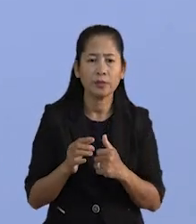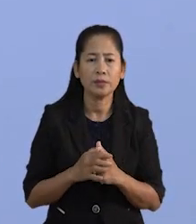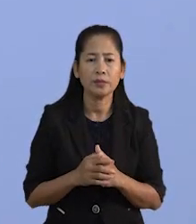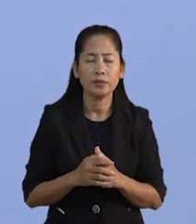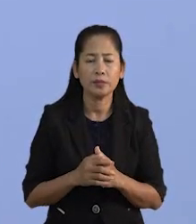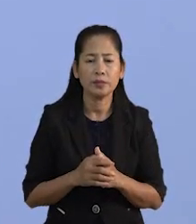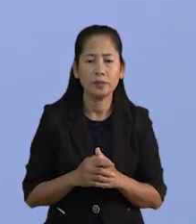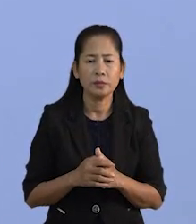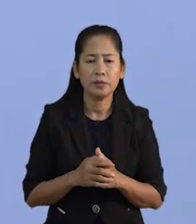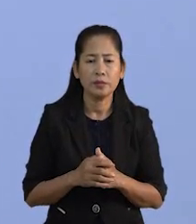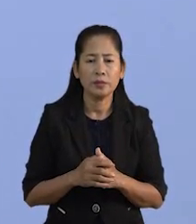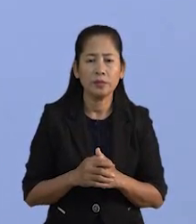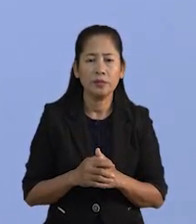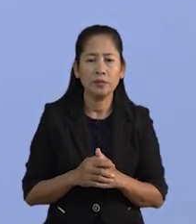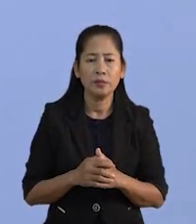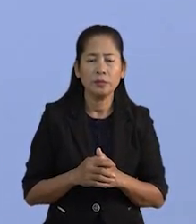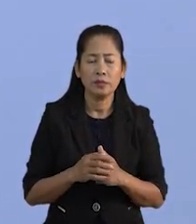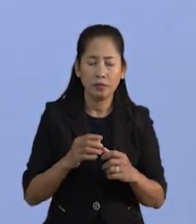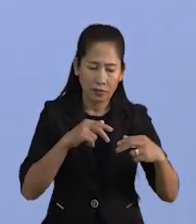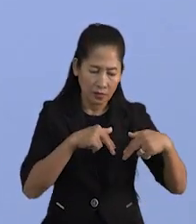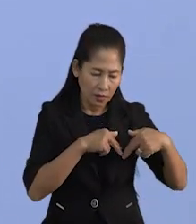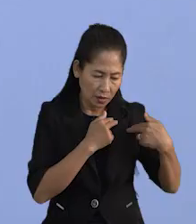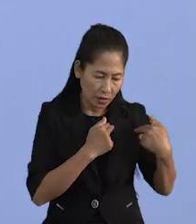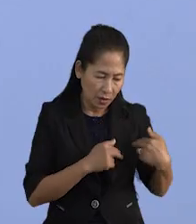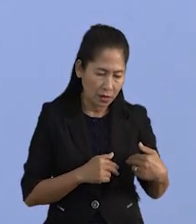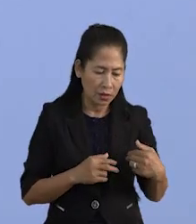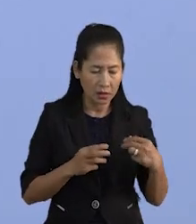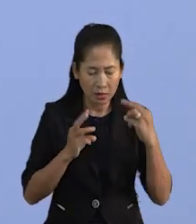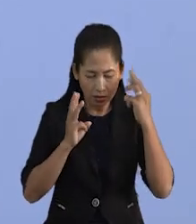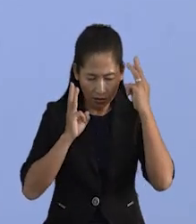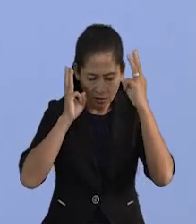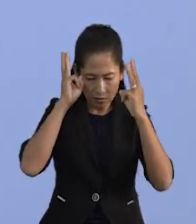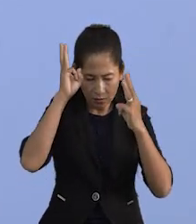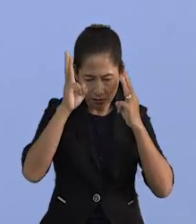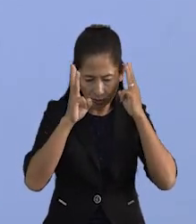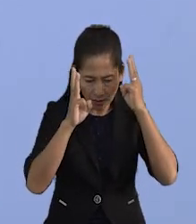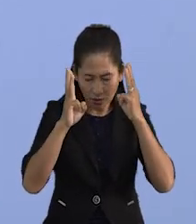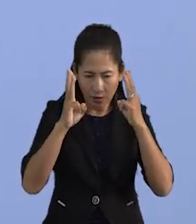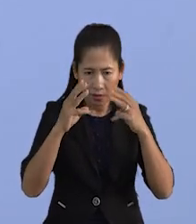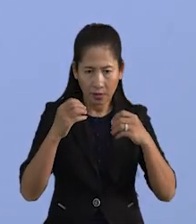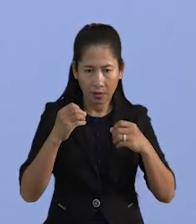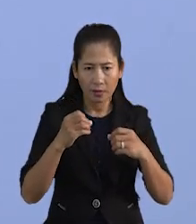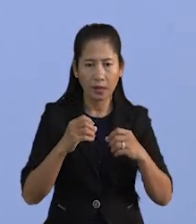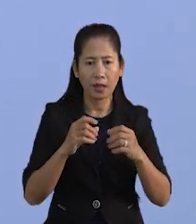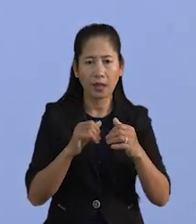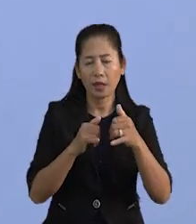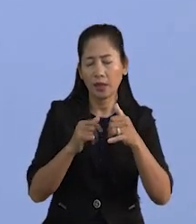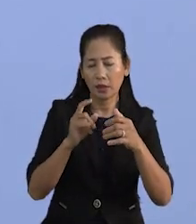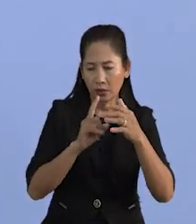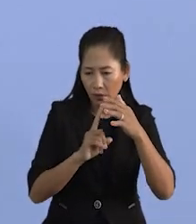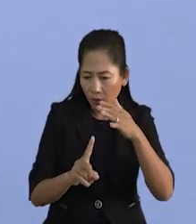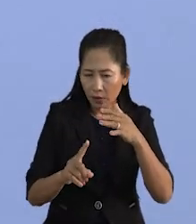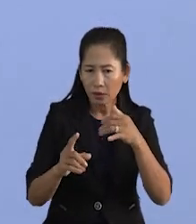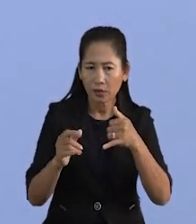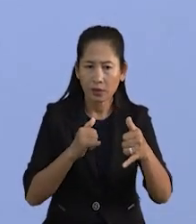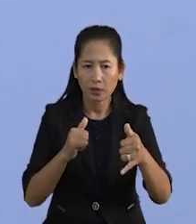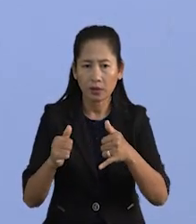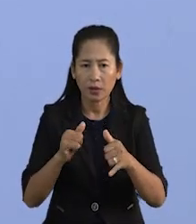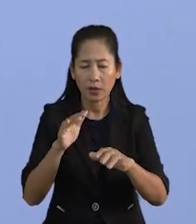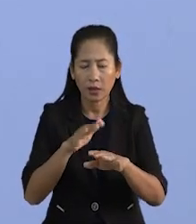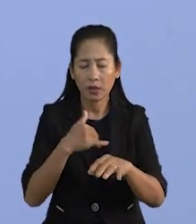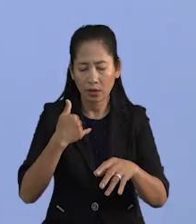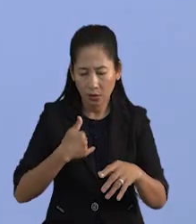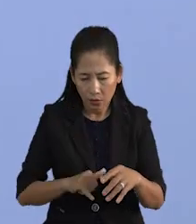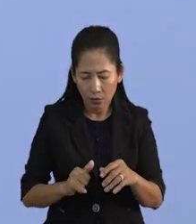ពីរបស់នេះបាទក្នុងចិត្តវាបារម្ភណាមែនទេកូនបារម្ភហើយទើបវាអាចរត់ឆ្លេះឆ្លាណាដើម្បីហៅ